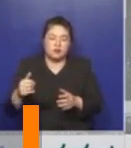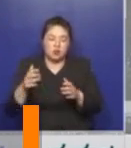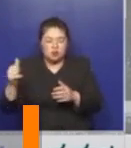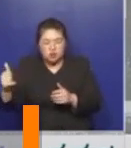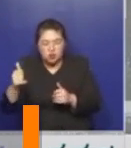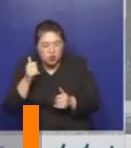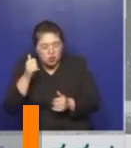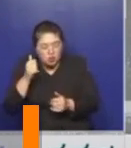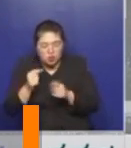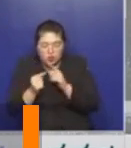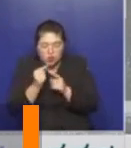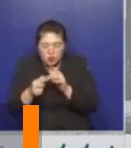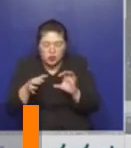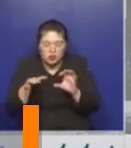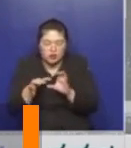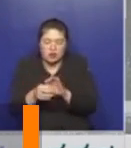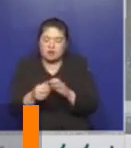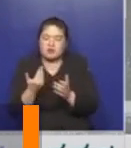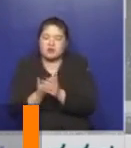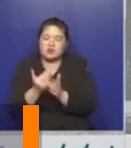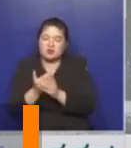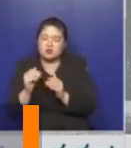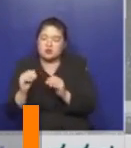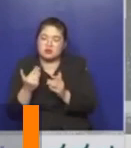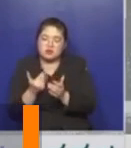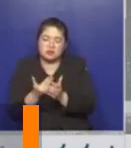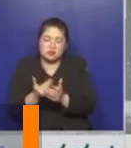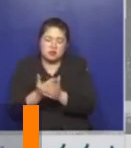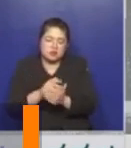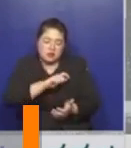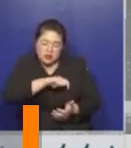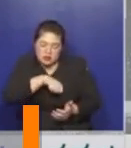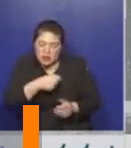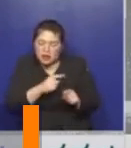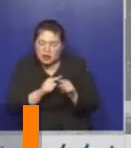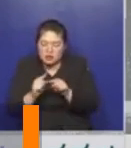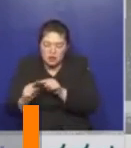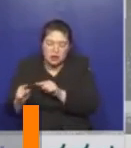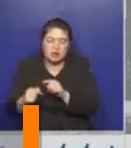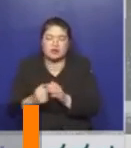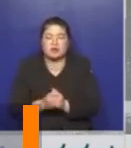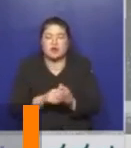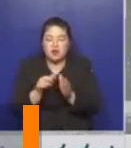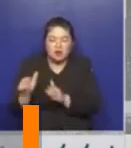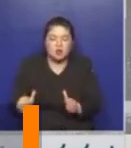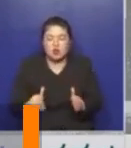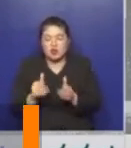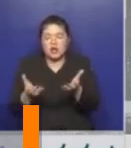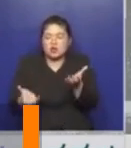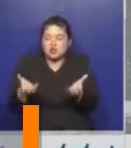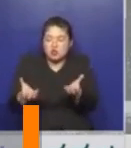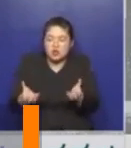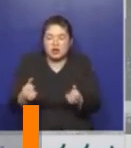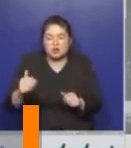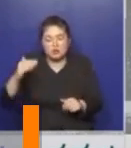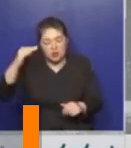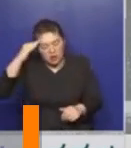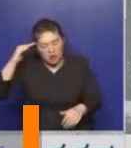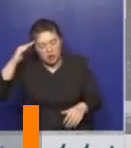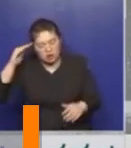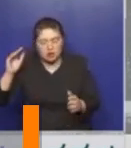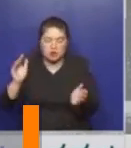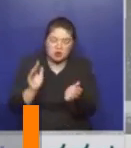ปฏิรูปกันแบบไหนครับปฏิรูปกระบวนการยุติธรรมทหารตำรวจ